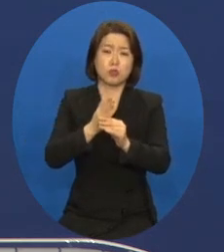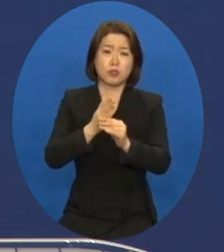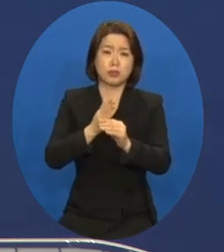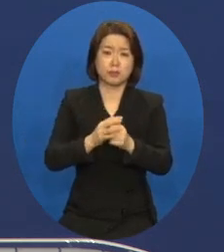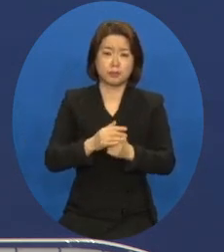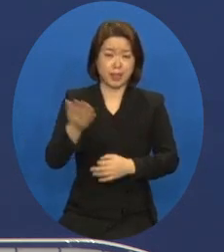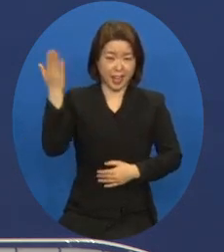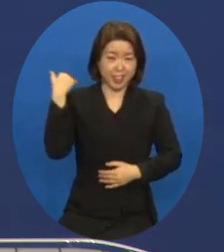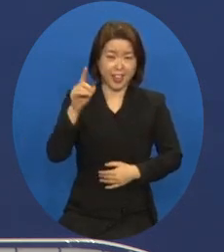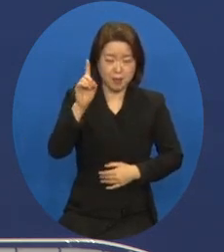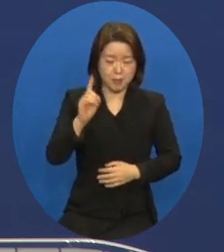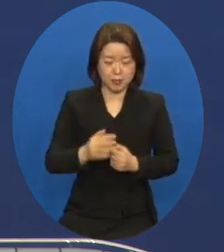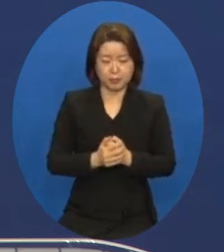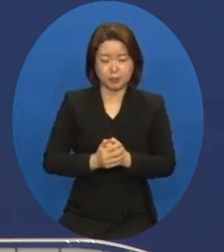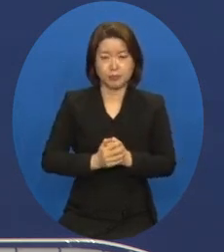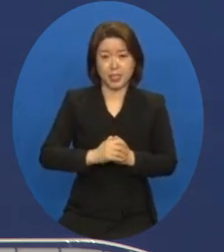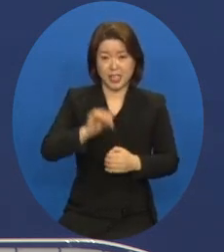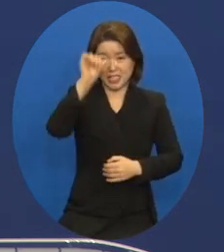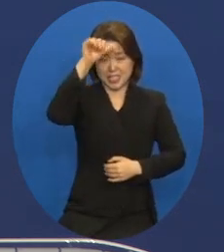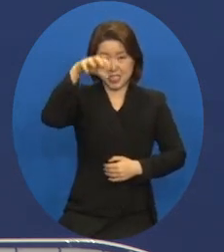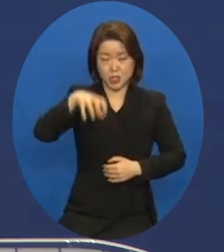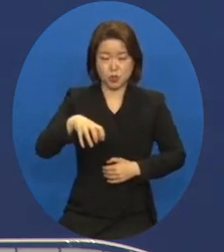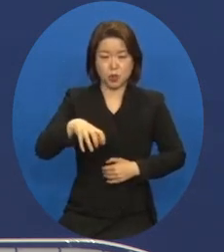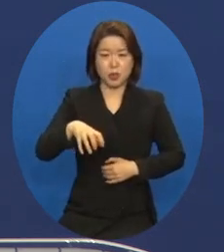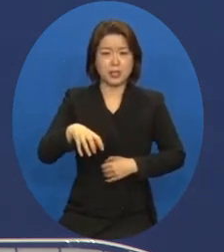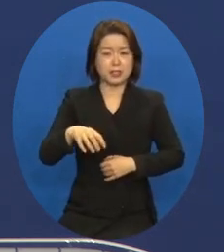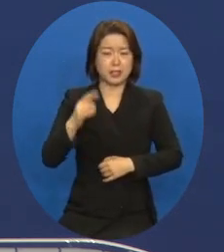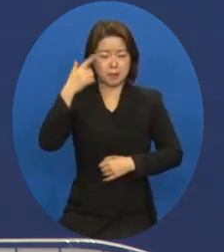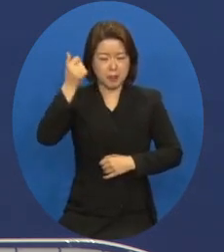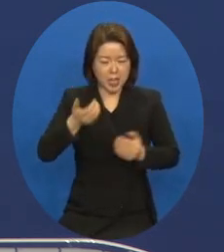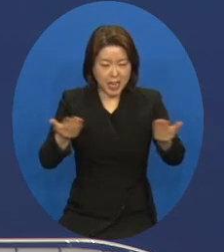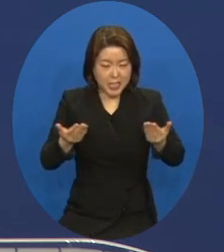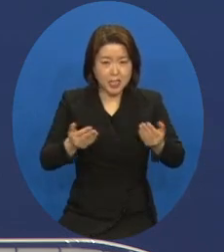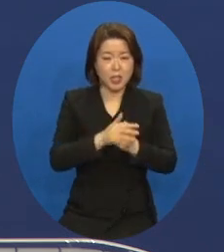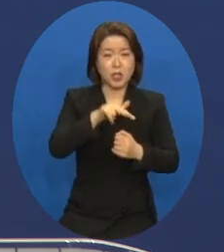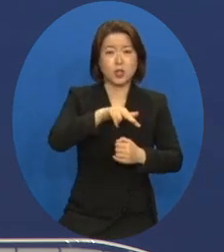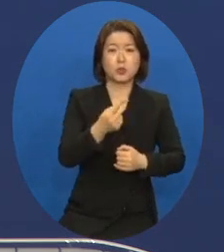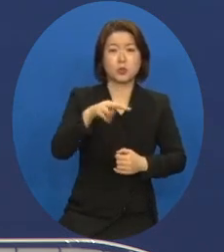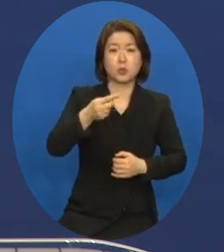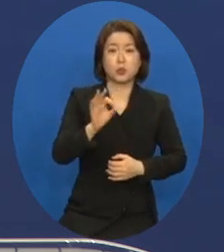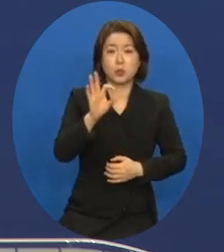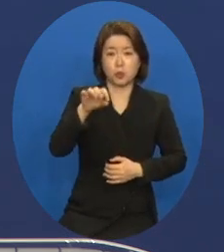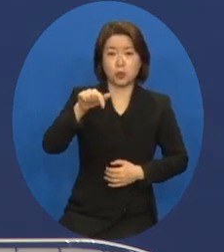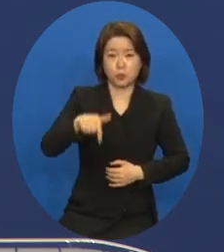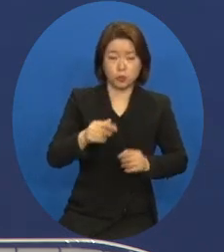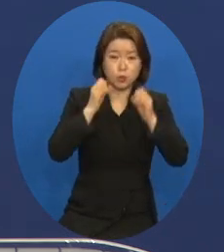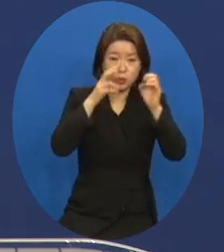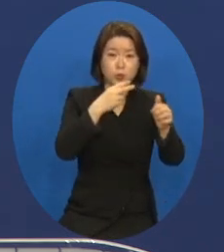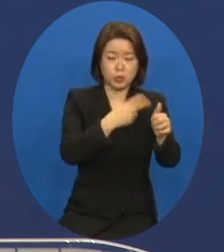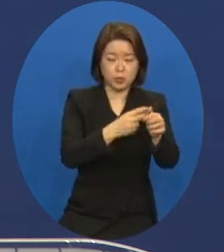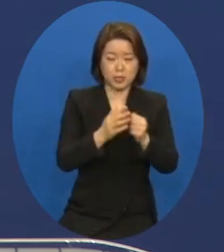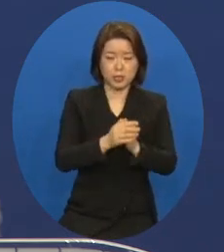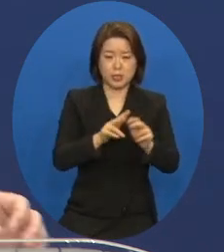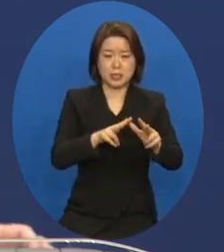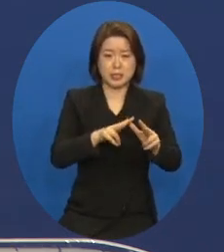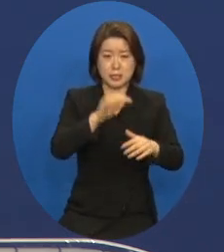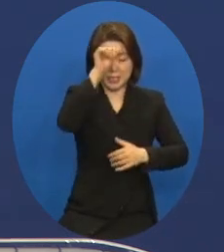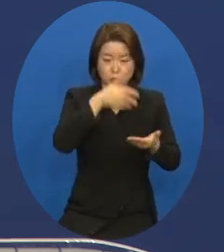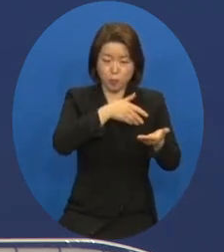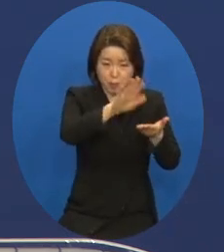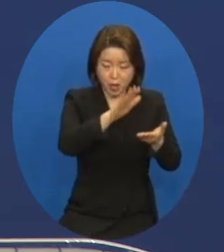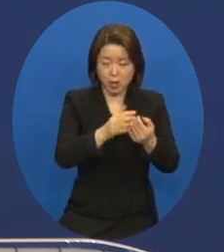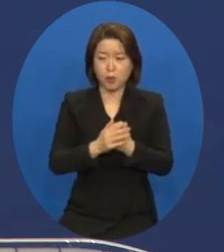한번은 인도에서 사용하시던 조동혁 선교사님 지금은 추방을 당하고 내 팔에서 인도를 위해서